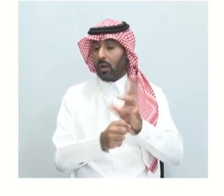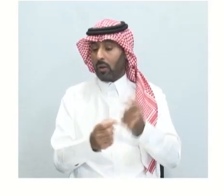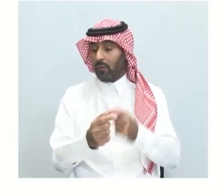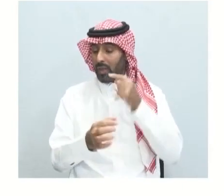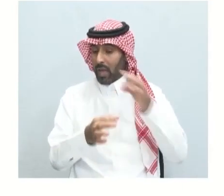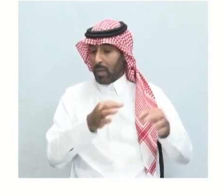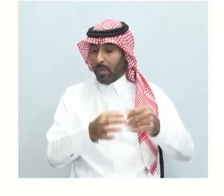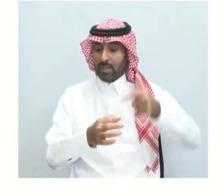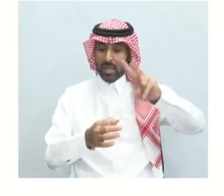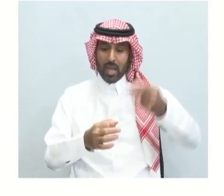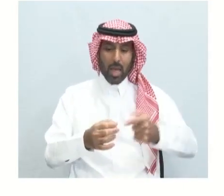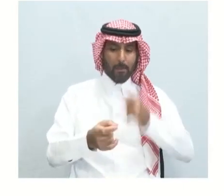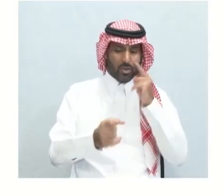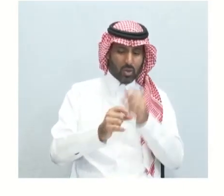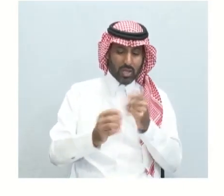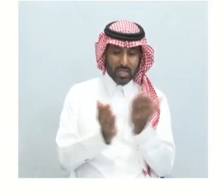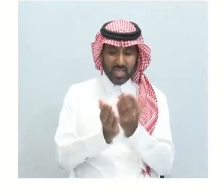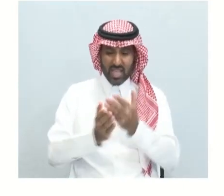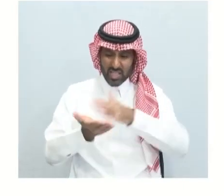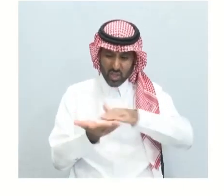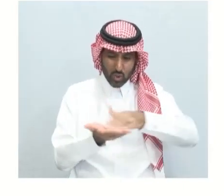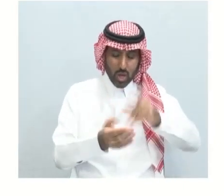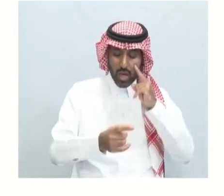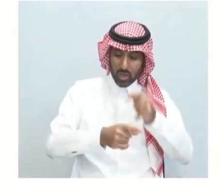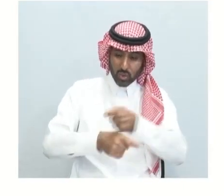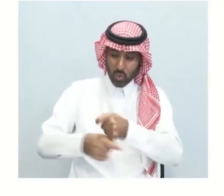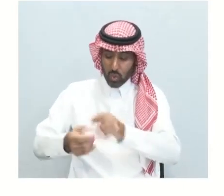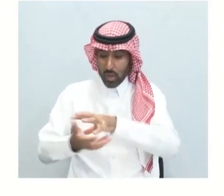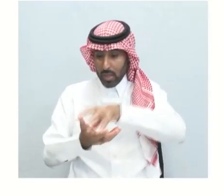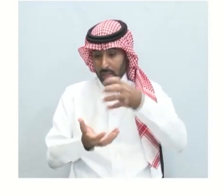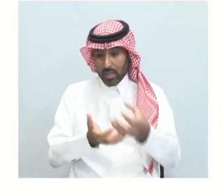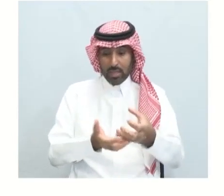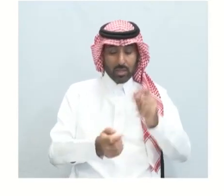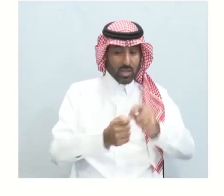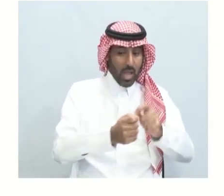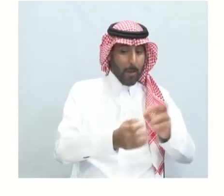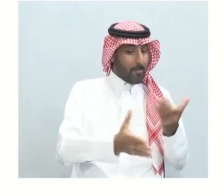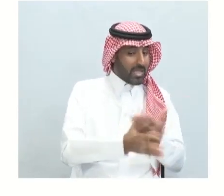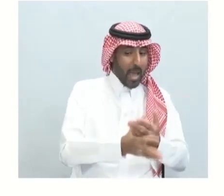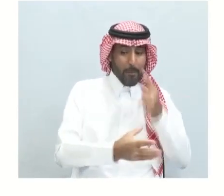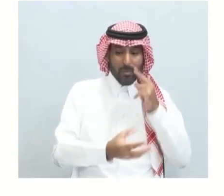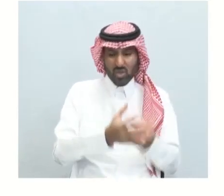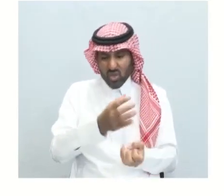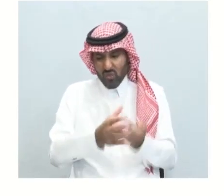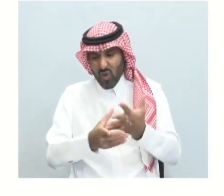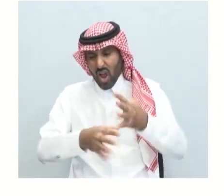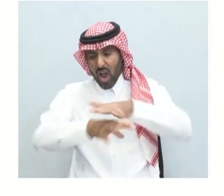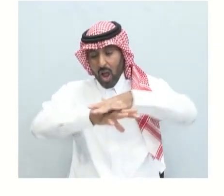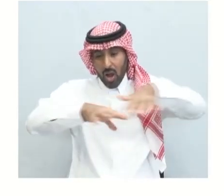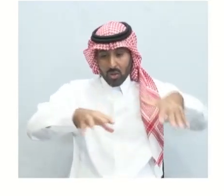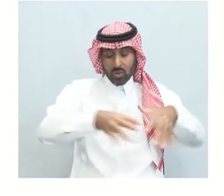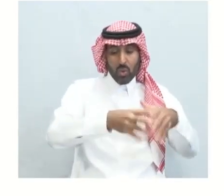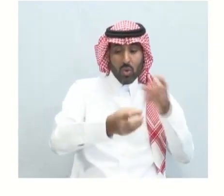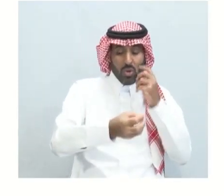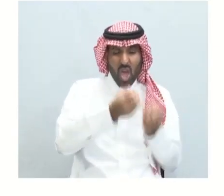اقليم الدرع العربي انه تشير الدراسات الجيولوجيه الى ان صخور الدرع العربي تكونت بسبب اندفاعات من كتل